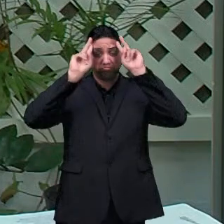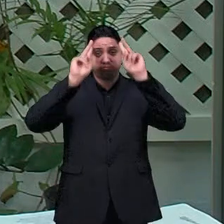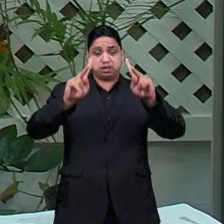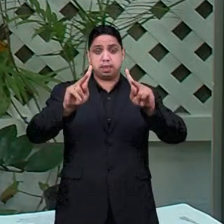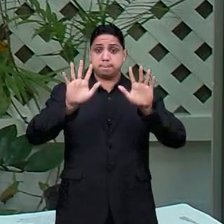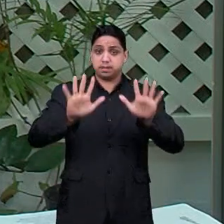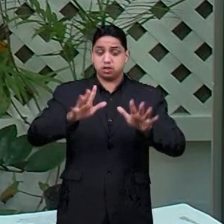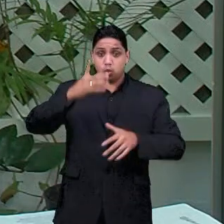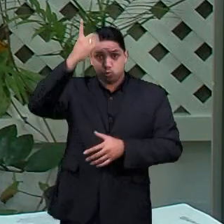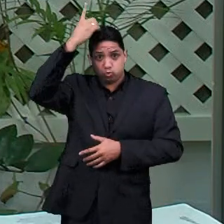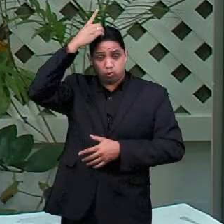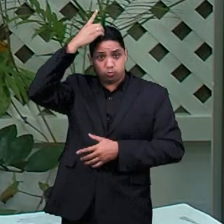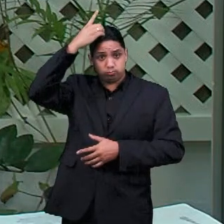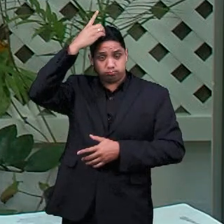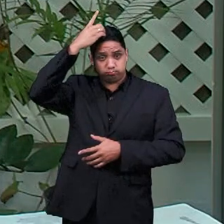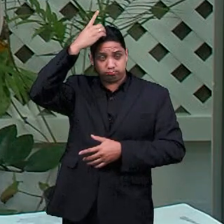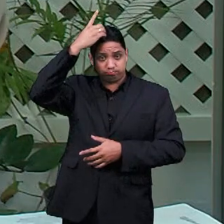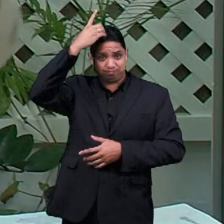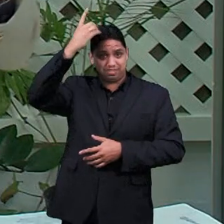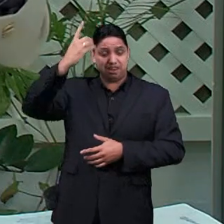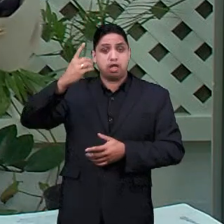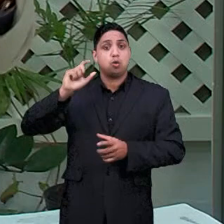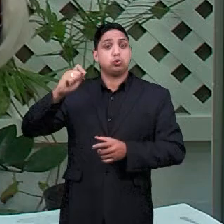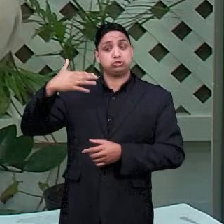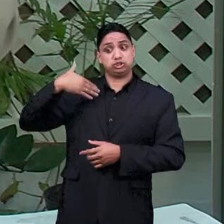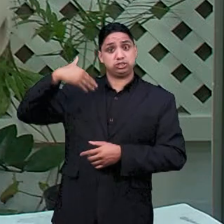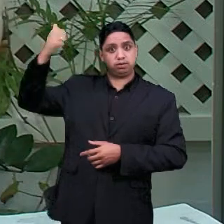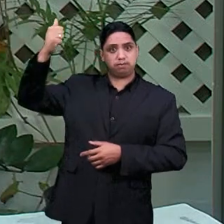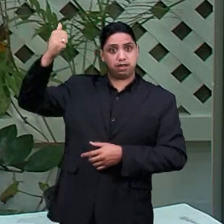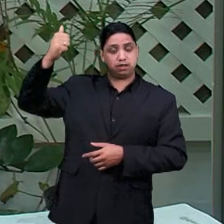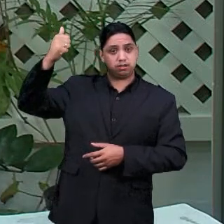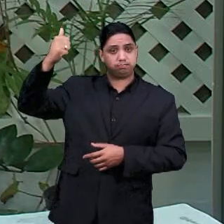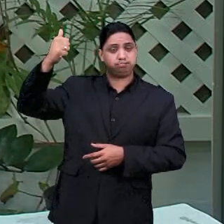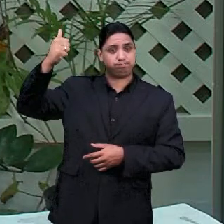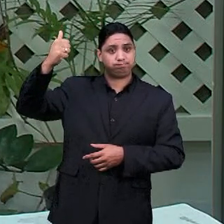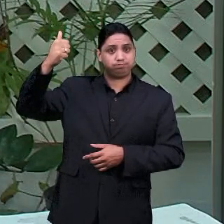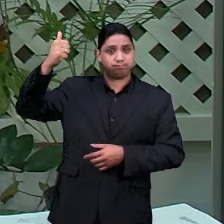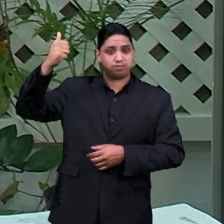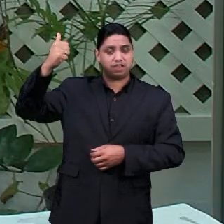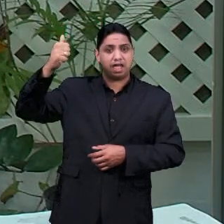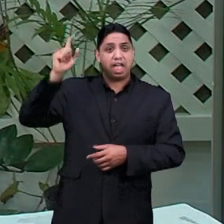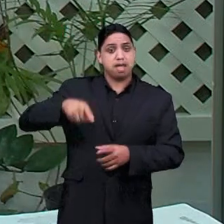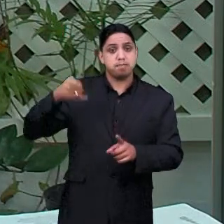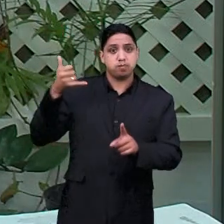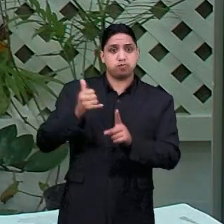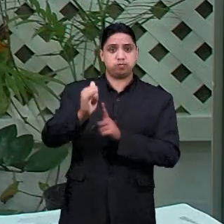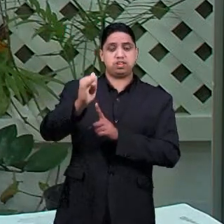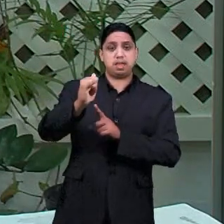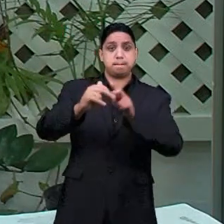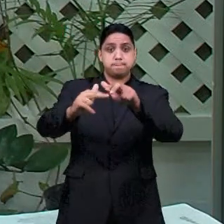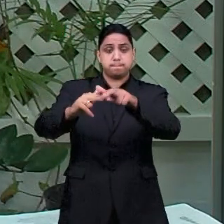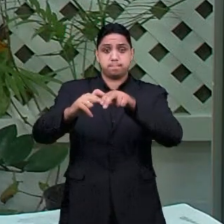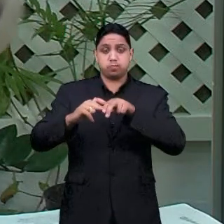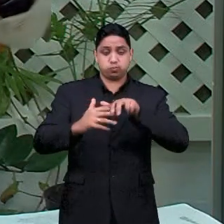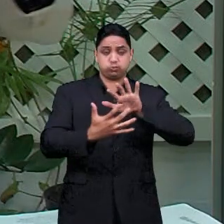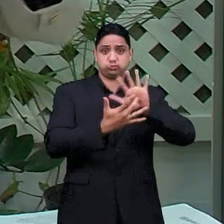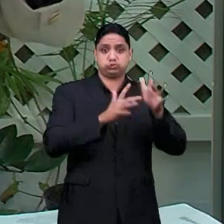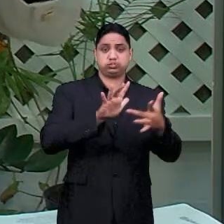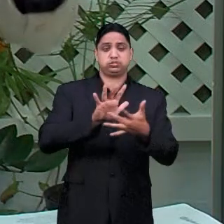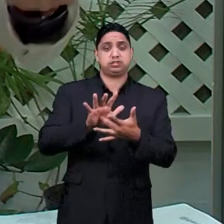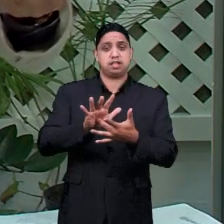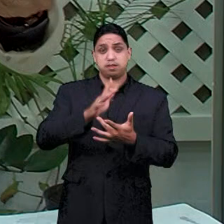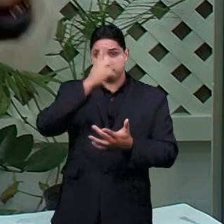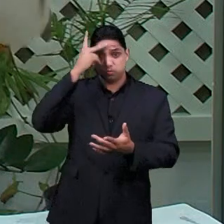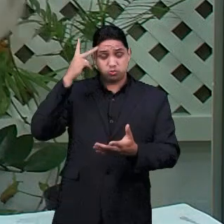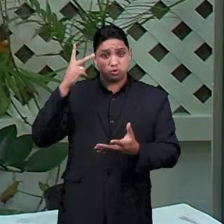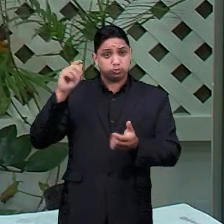Dieu, la destination, la prédestination est prophétique en Jésus. Celui qui est en